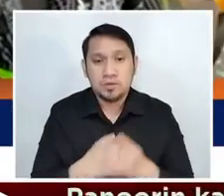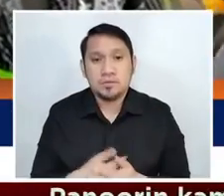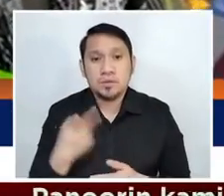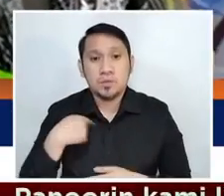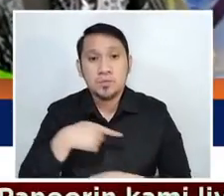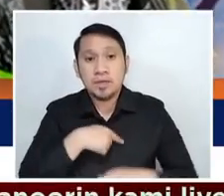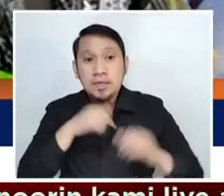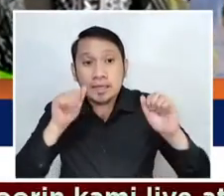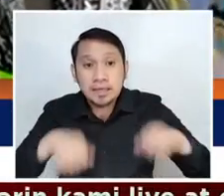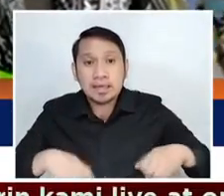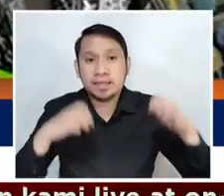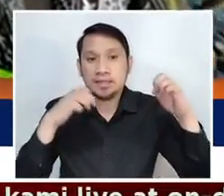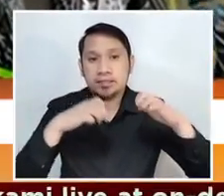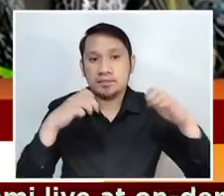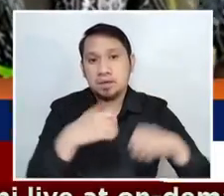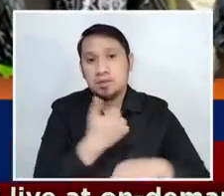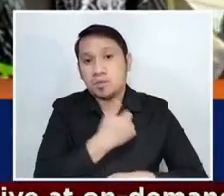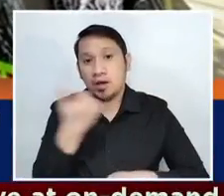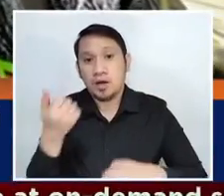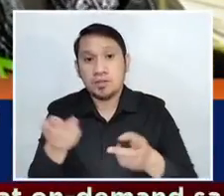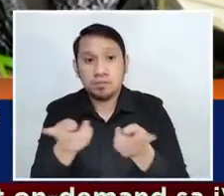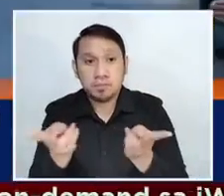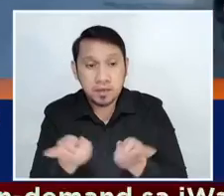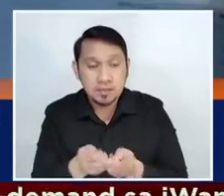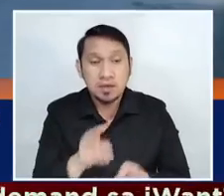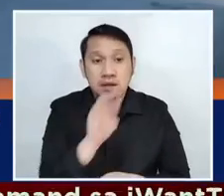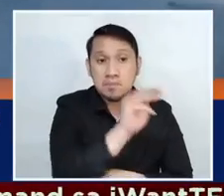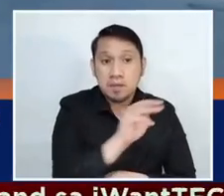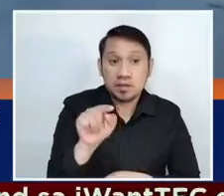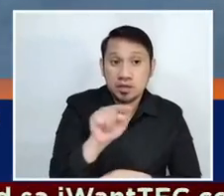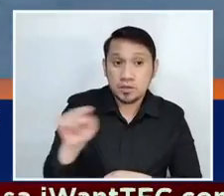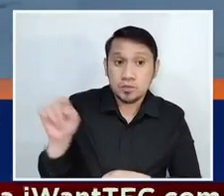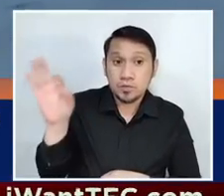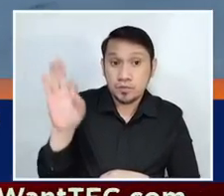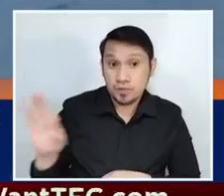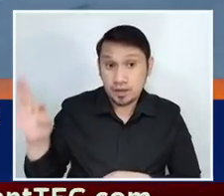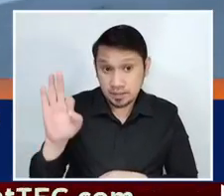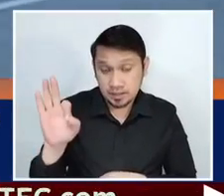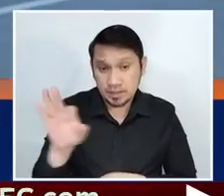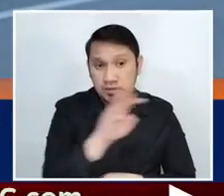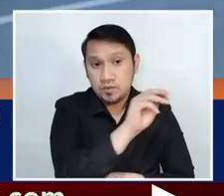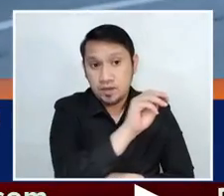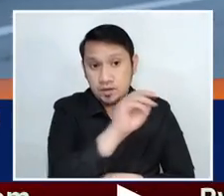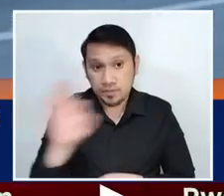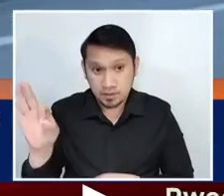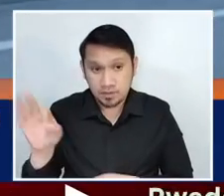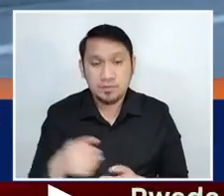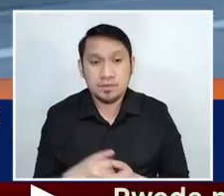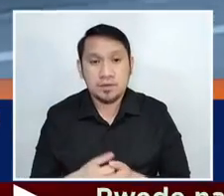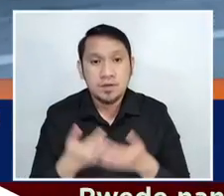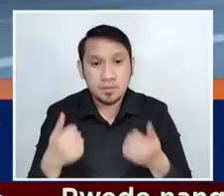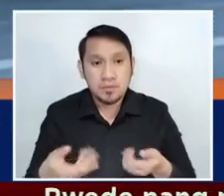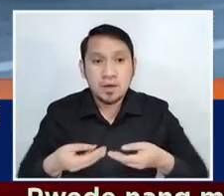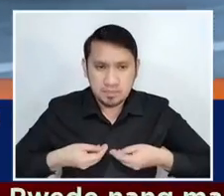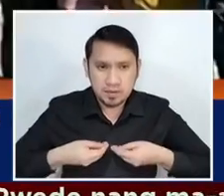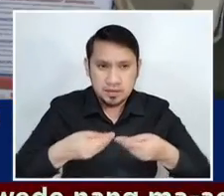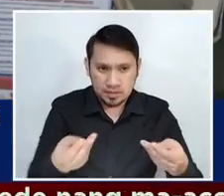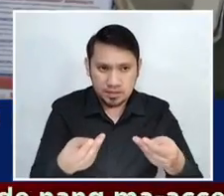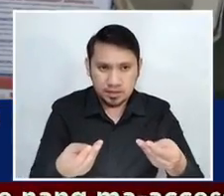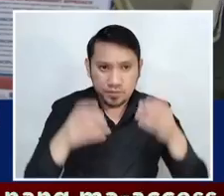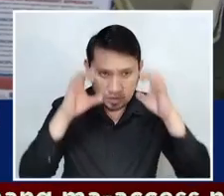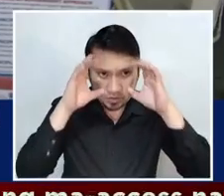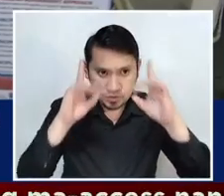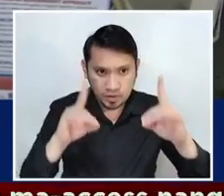lugar kahit Monday to Friday ay makakapagsingit po noong kanilang payout para sa educational